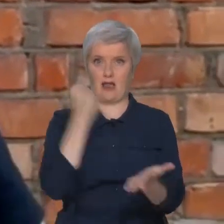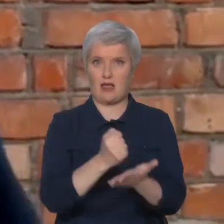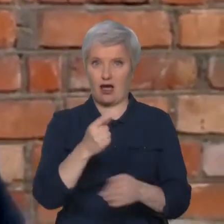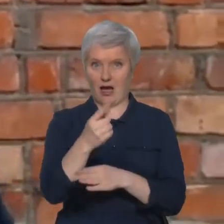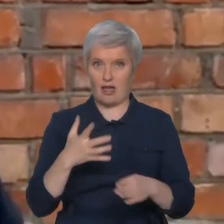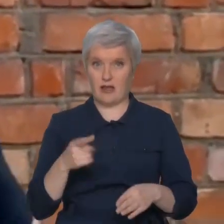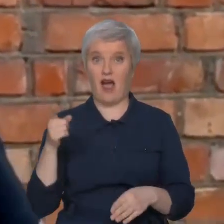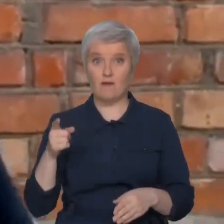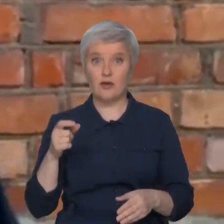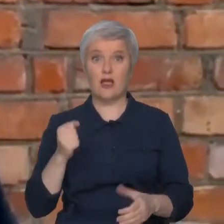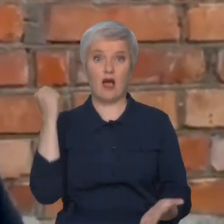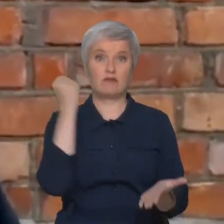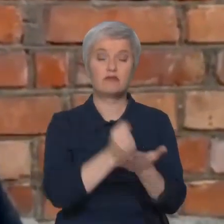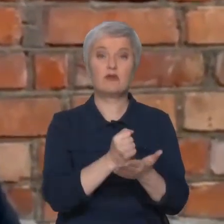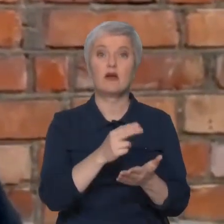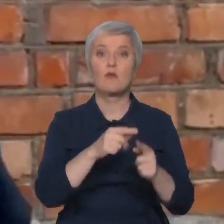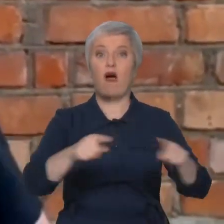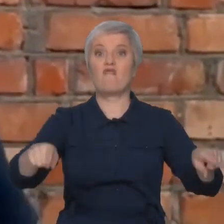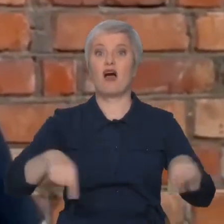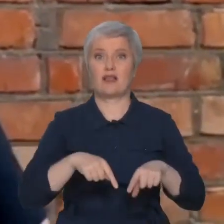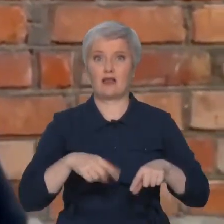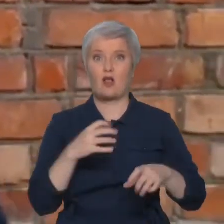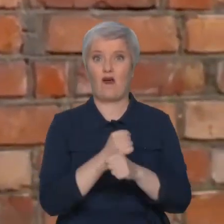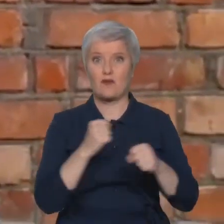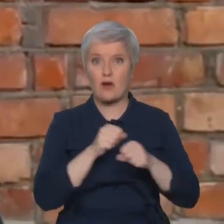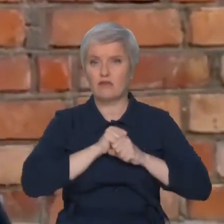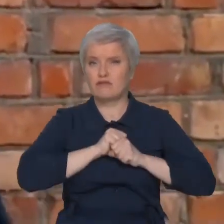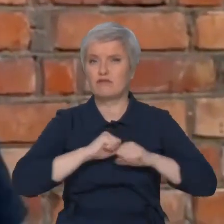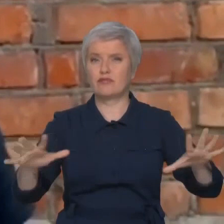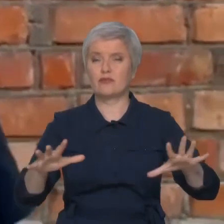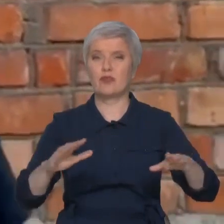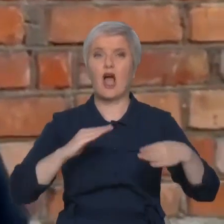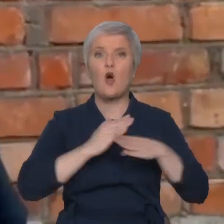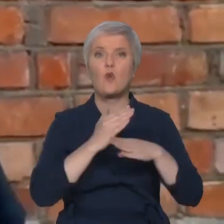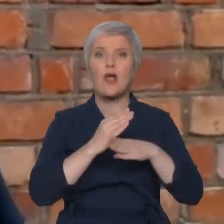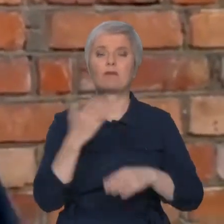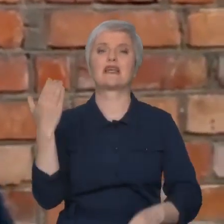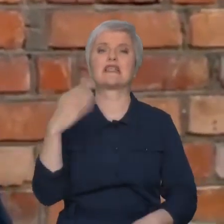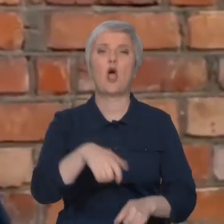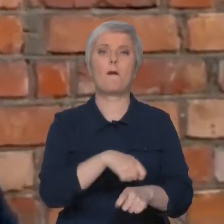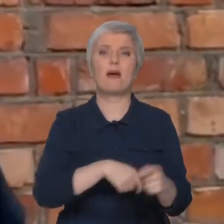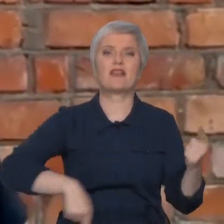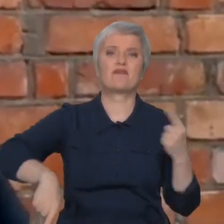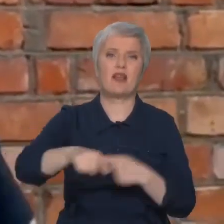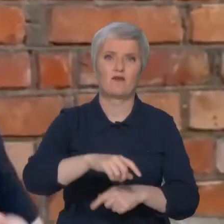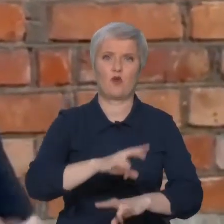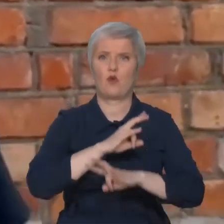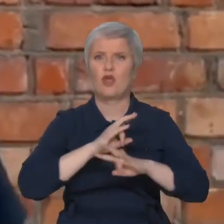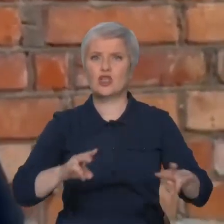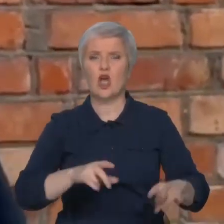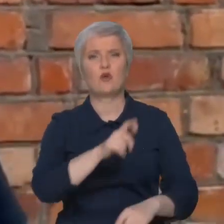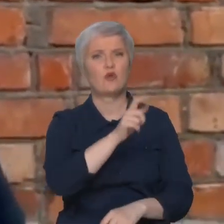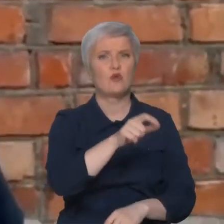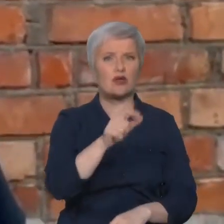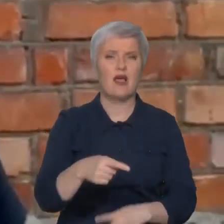– накривати квадрати. Вибухаючи, вони розкидують уламки на сотні метрів навколо, вражаючи людей, вражаючи техніку. І ось